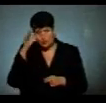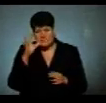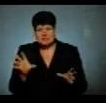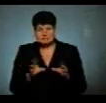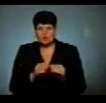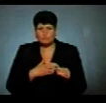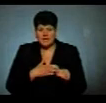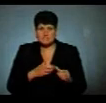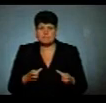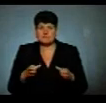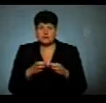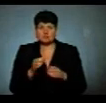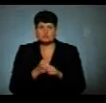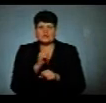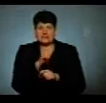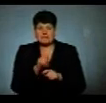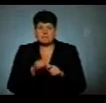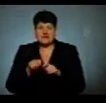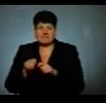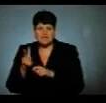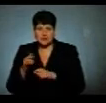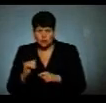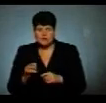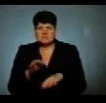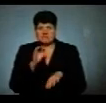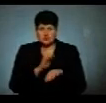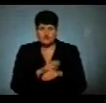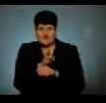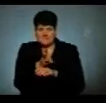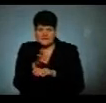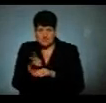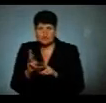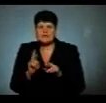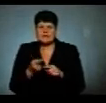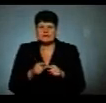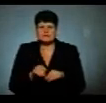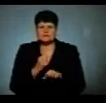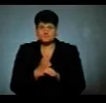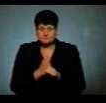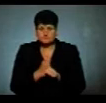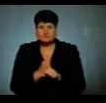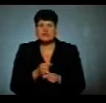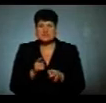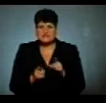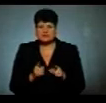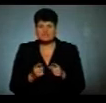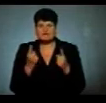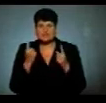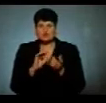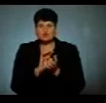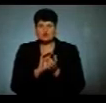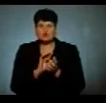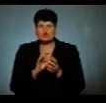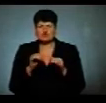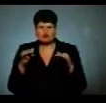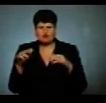нашими підрозділами здійснили там перевірку і обстеження. Є зафіксовані відео, як це відбувається. Насправді, великого скупчення людей там